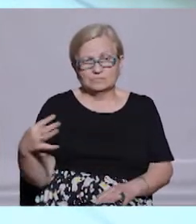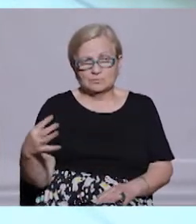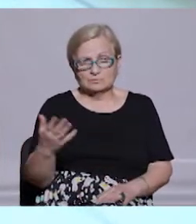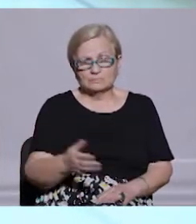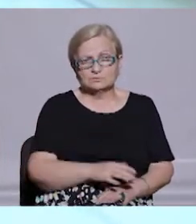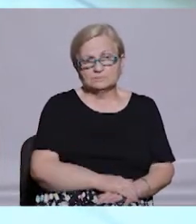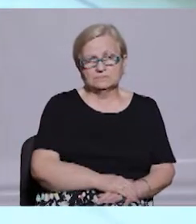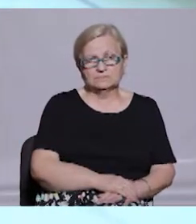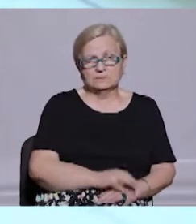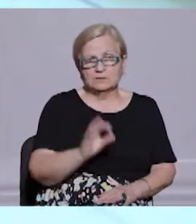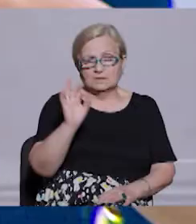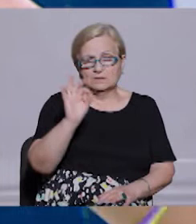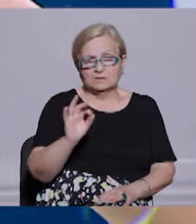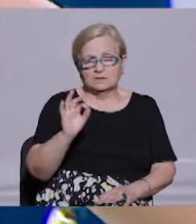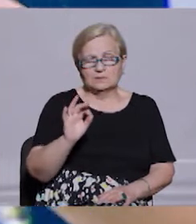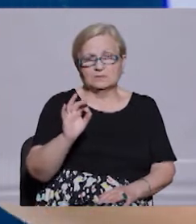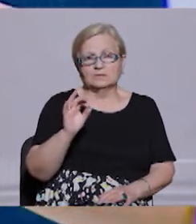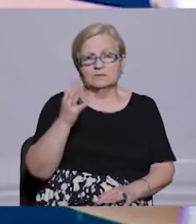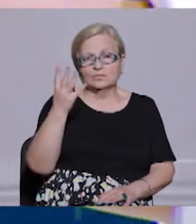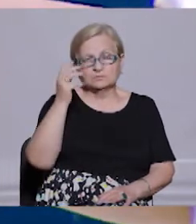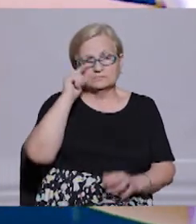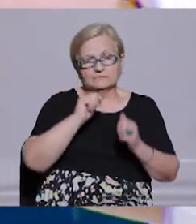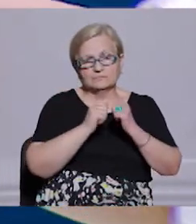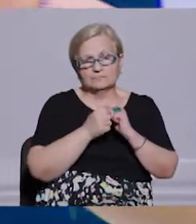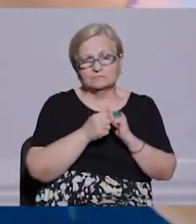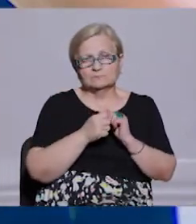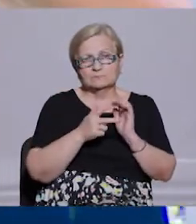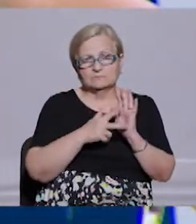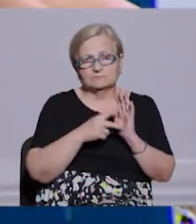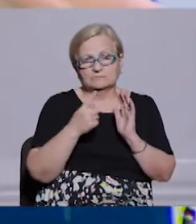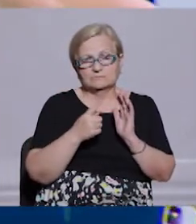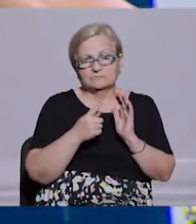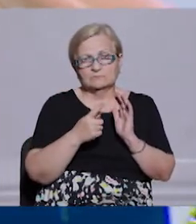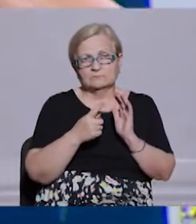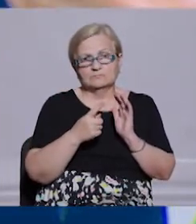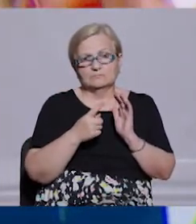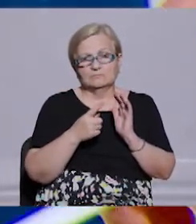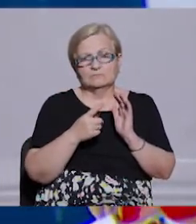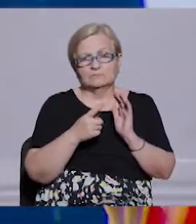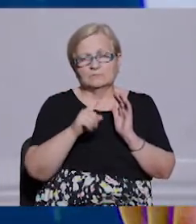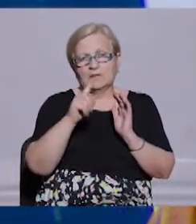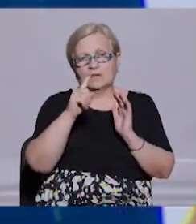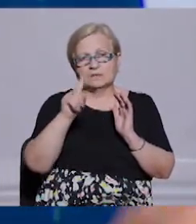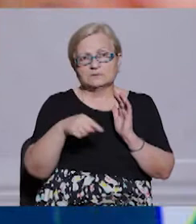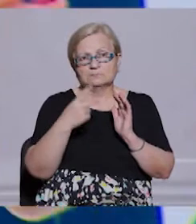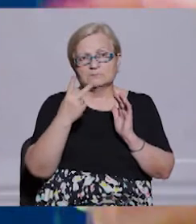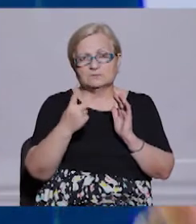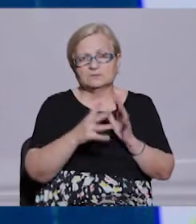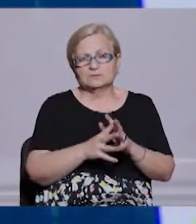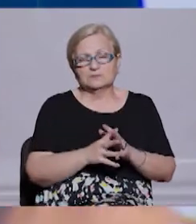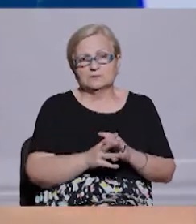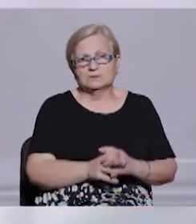8-5=40. 0-4-ს ვიმახსოვრებთ. ანუ 8-1 როაიქად 120, ანუ არის 1.2.